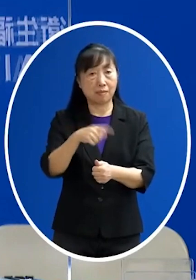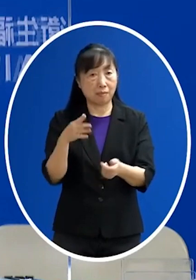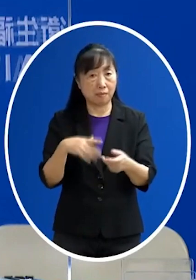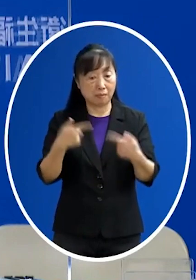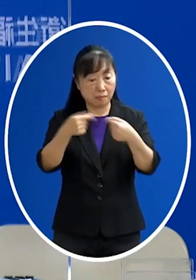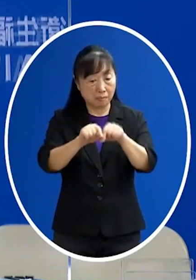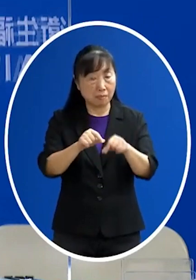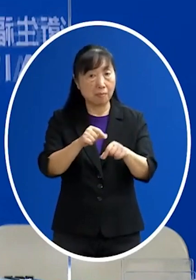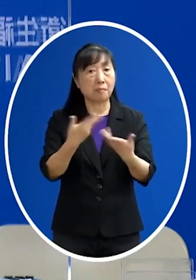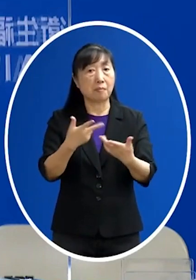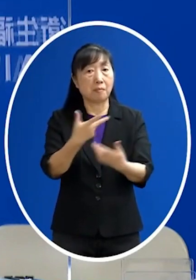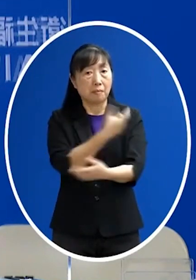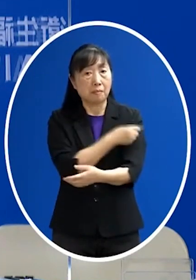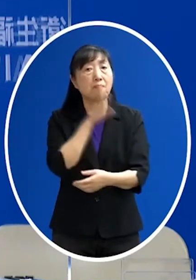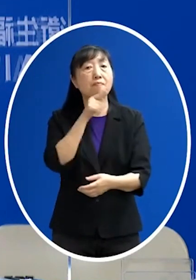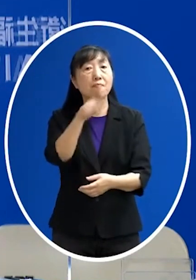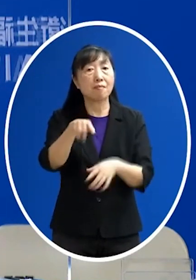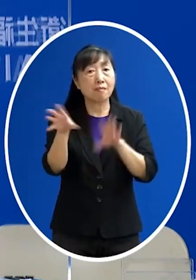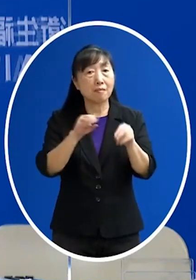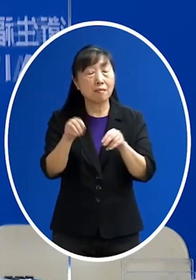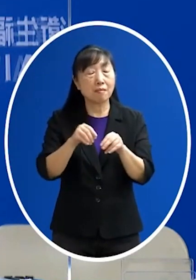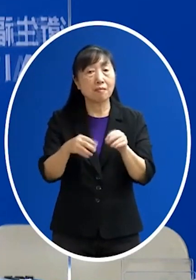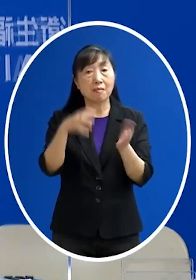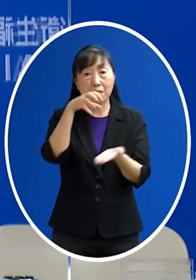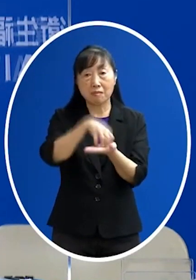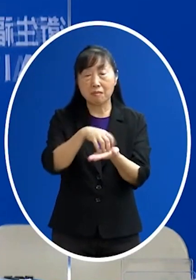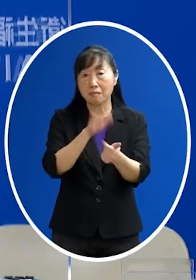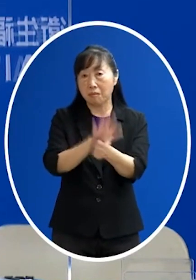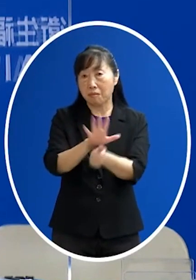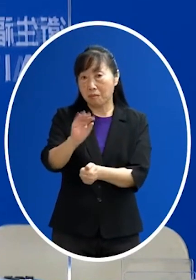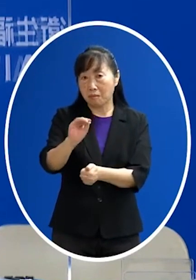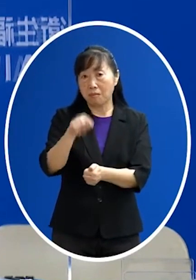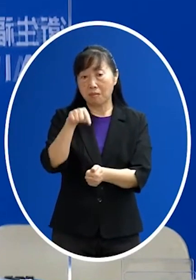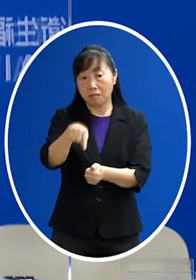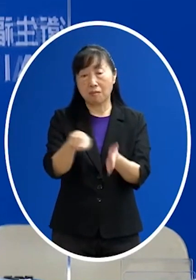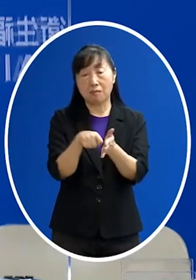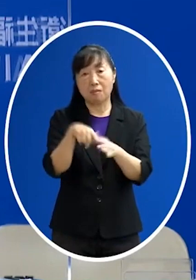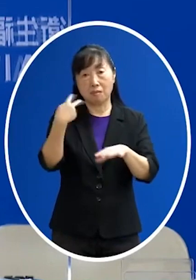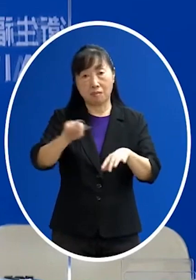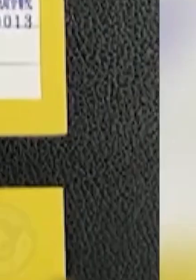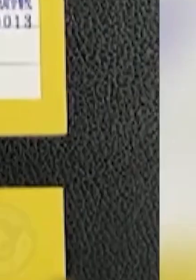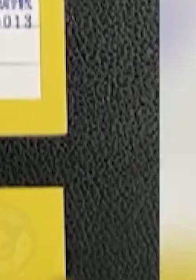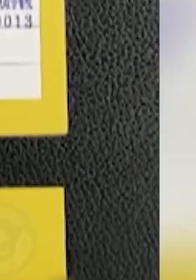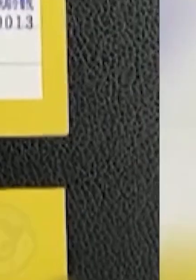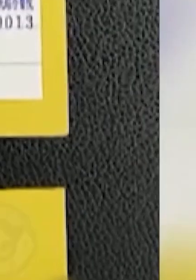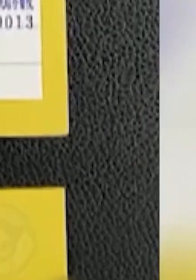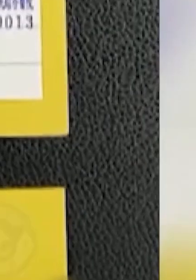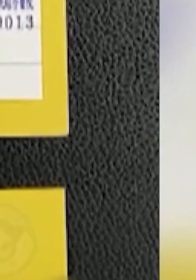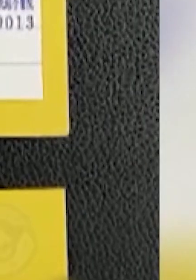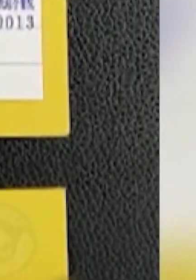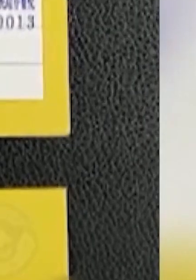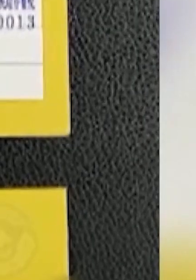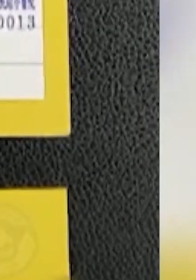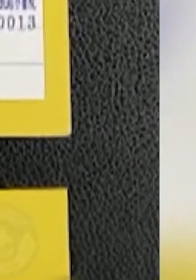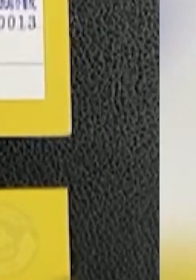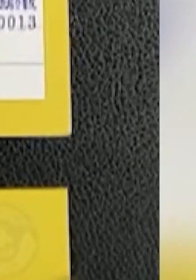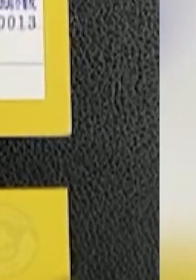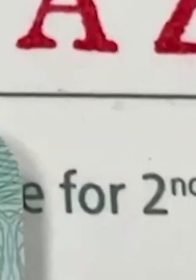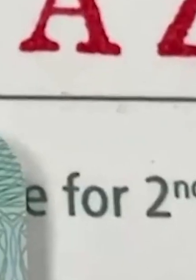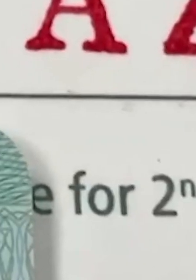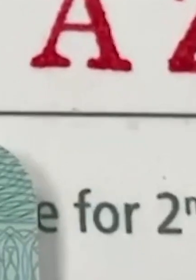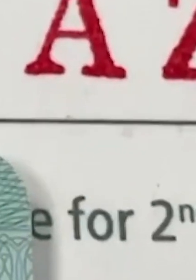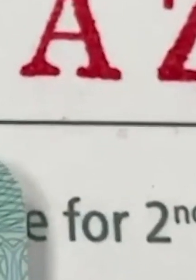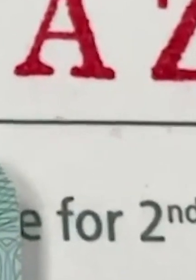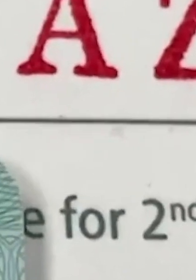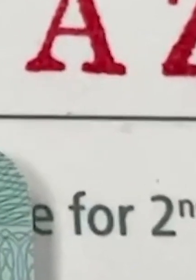性以及安全性的一些数据，可以来做我们国内做这样政策改变的一个参考。 针对疫苗接种抱长辈混打